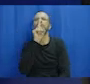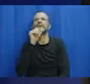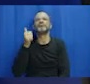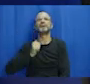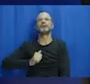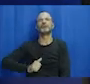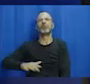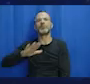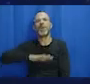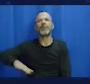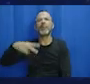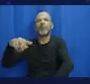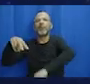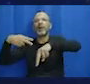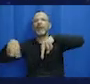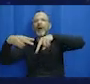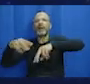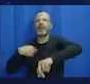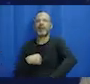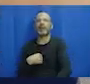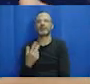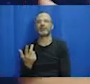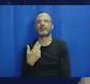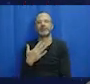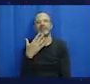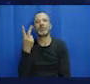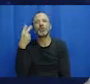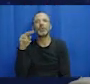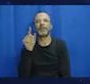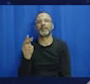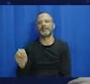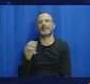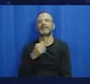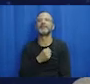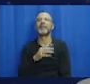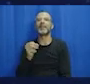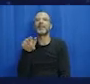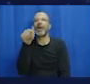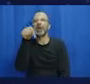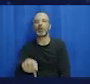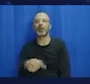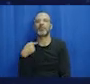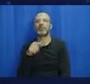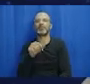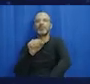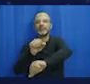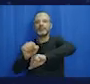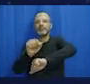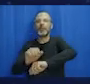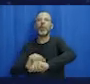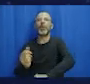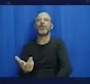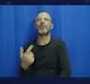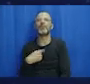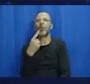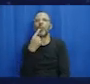قاعد افسر لك انه المجتمع خايف، احنا من رج. خليني اوضح لك اكثر من ذلك. لما انت اليوم بتروح تتشكى، اذا انت اخذت انت